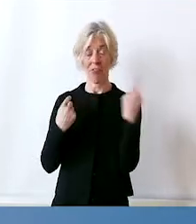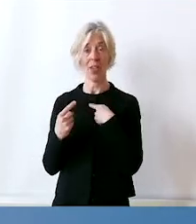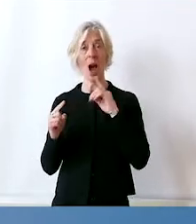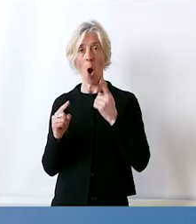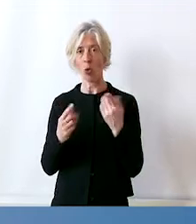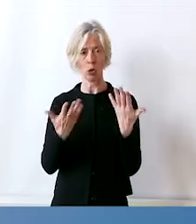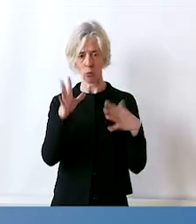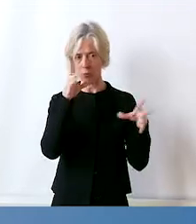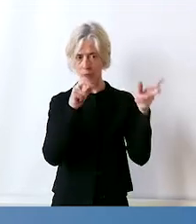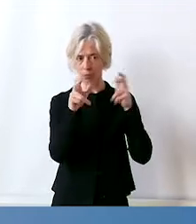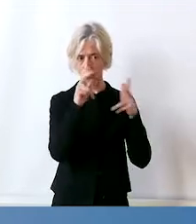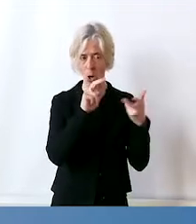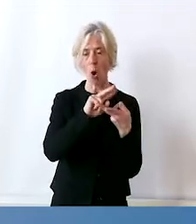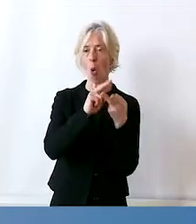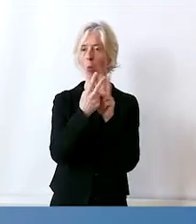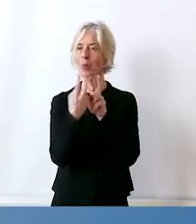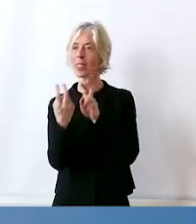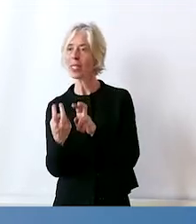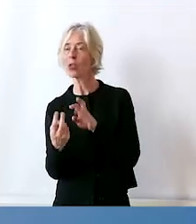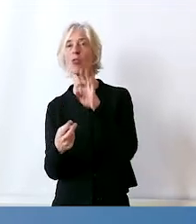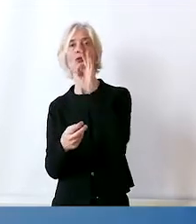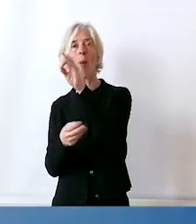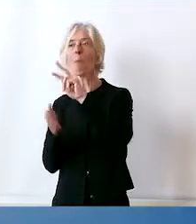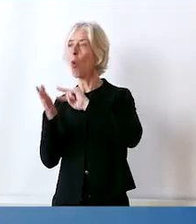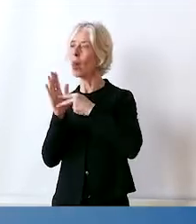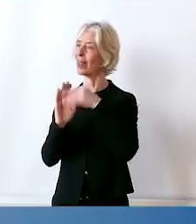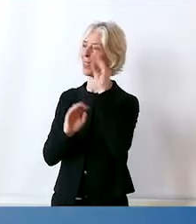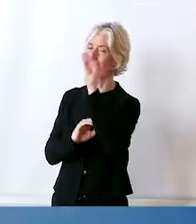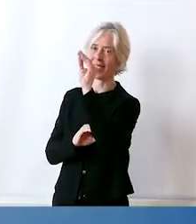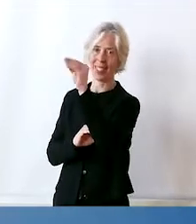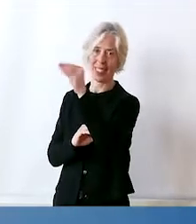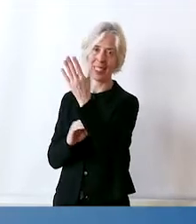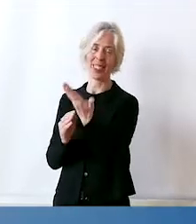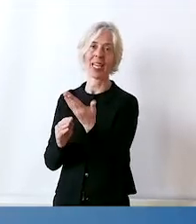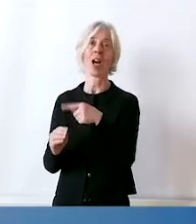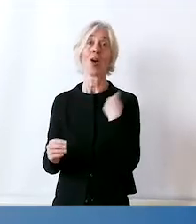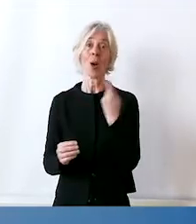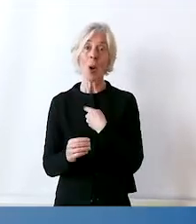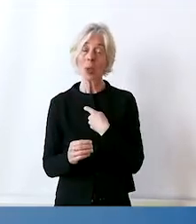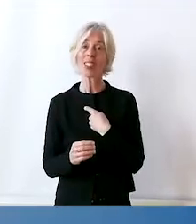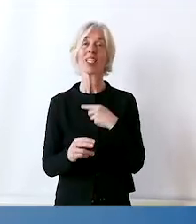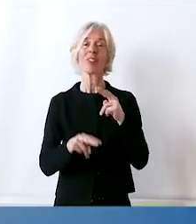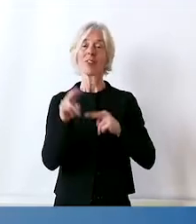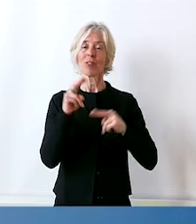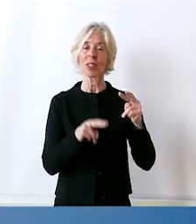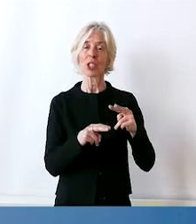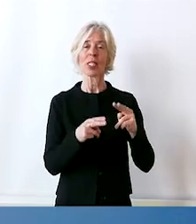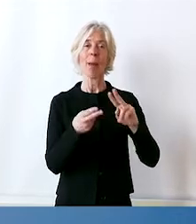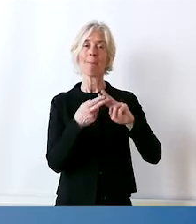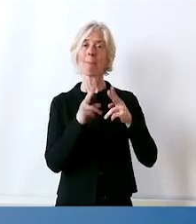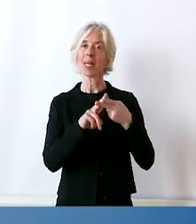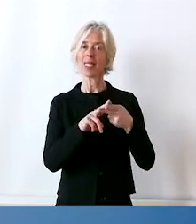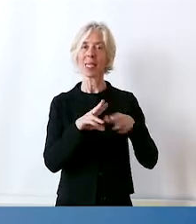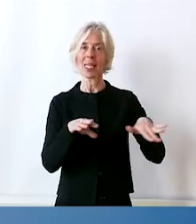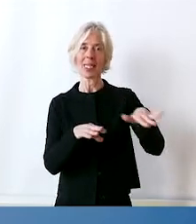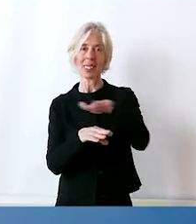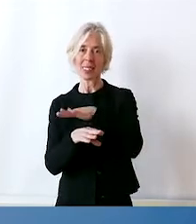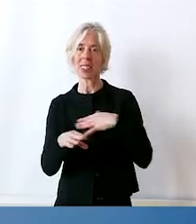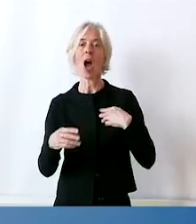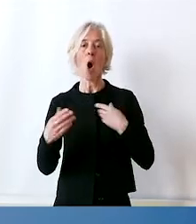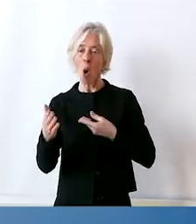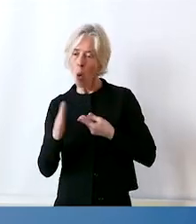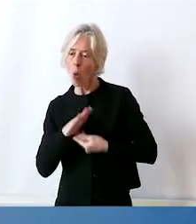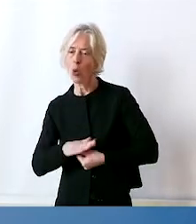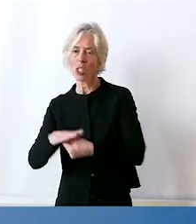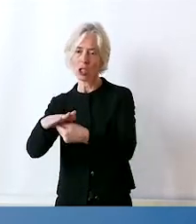Meinungsbildung aktiv für unsere Mitglieder ein. Unsere Mitgliedsunternehmen der bayerischen M&E-Industrie unterstützen wir außerdem mit Services